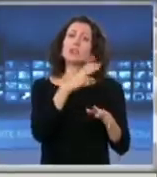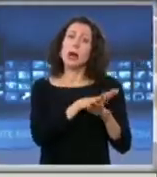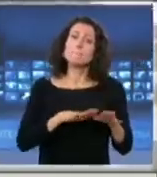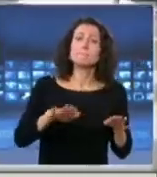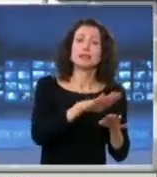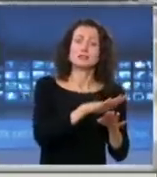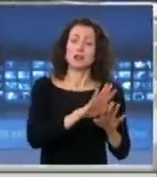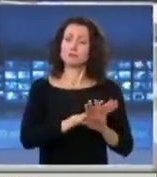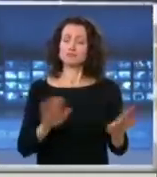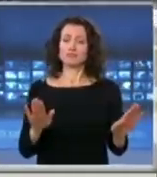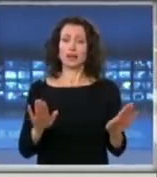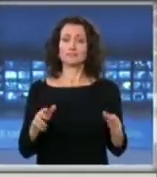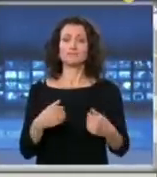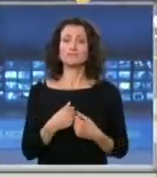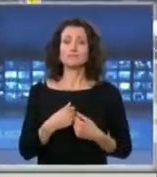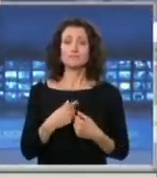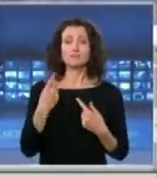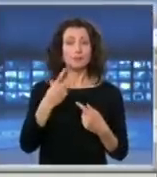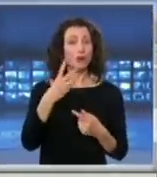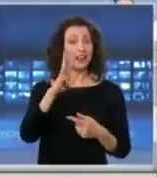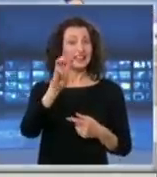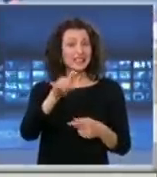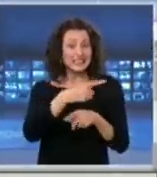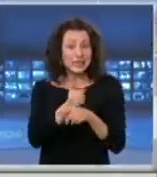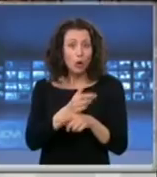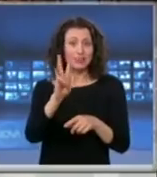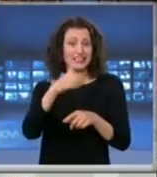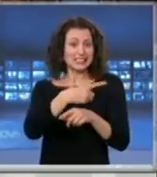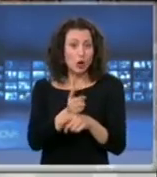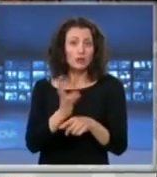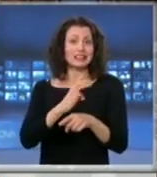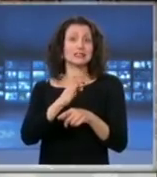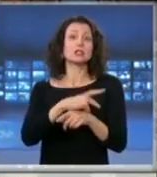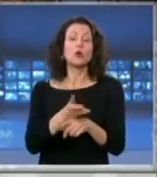Принципно тук е така са самолети всеки 30 секунди, но не и сега.